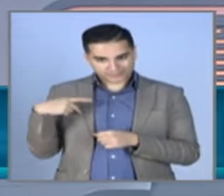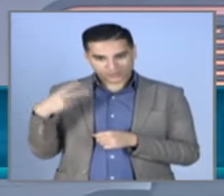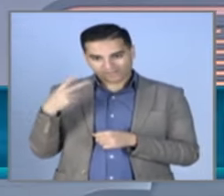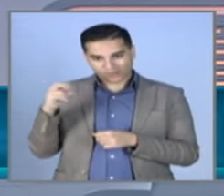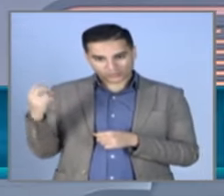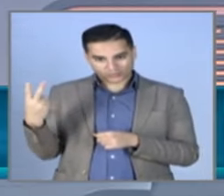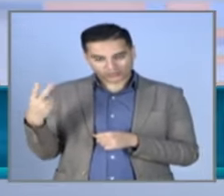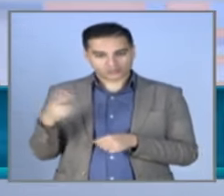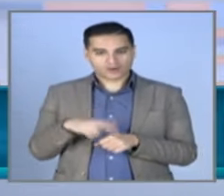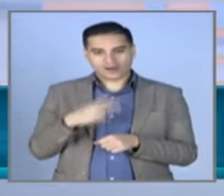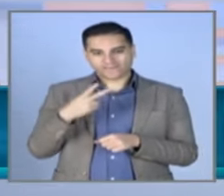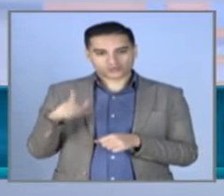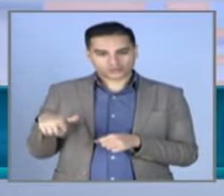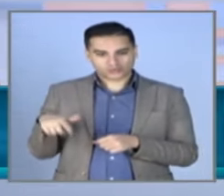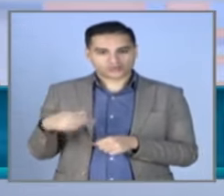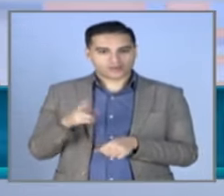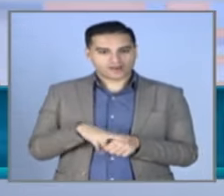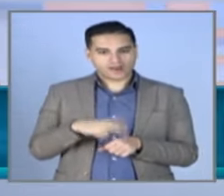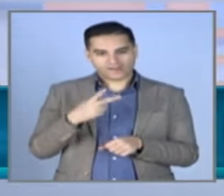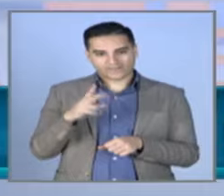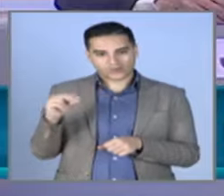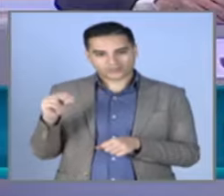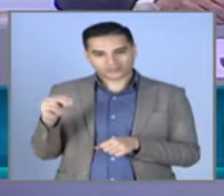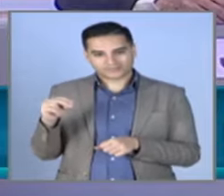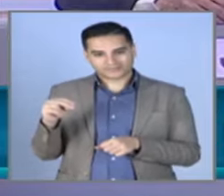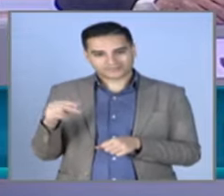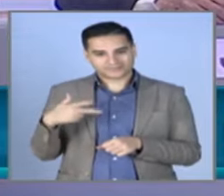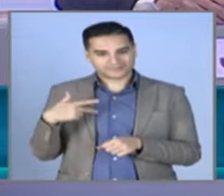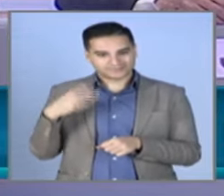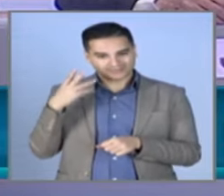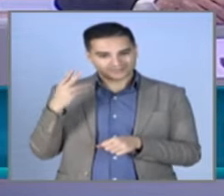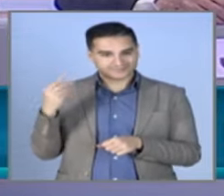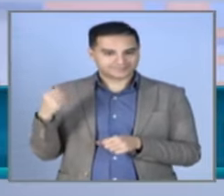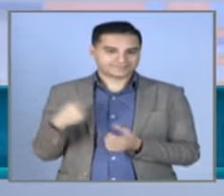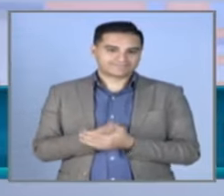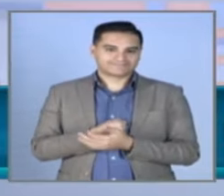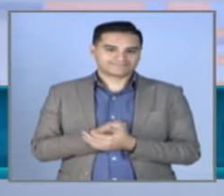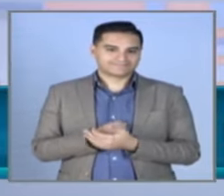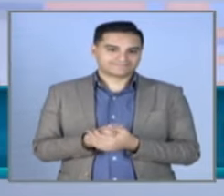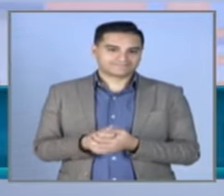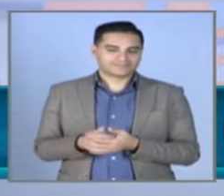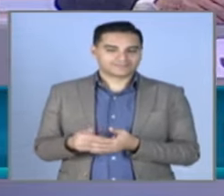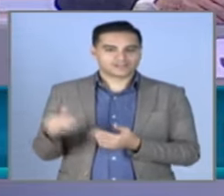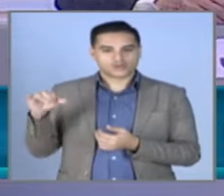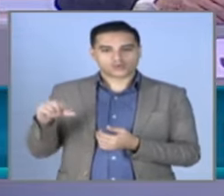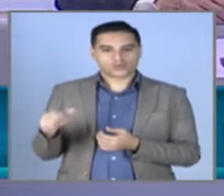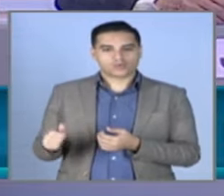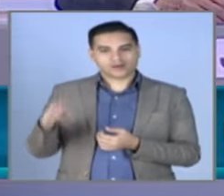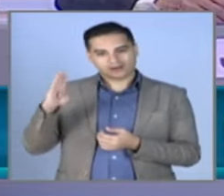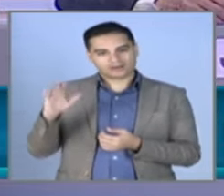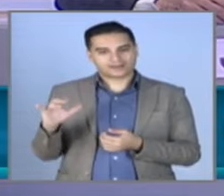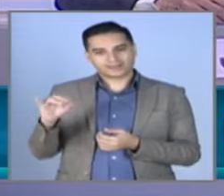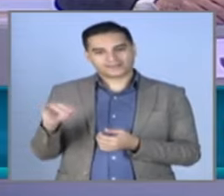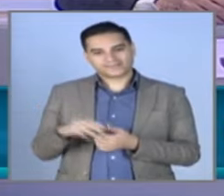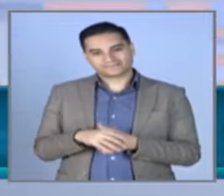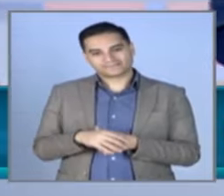و212 و2016 و220 مش فاكر اسمه مشكله يوكم لا مش فاكر